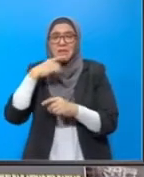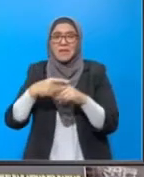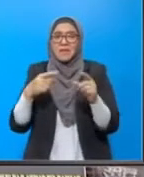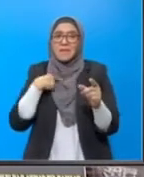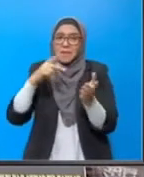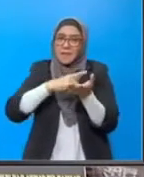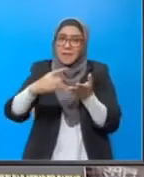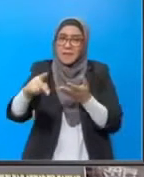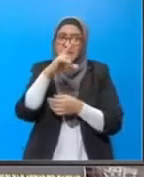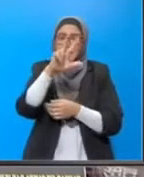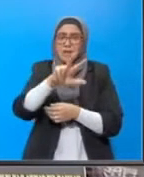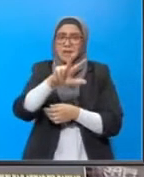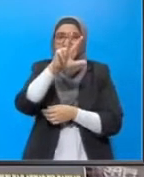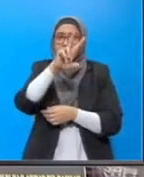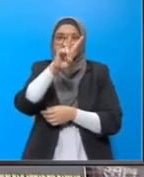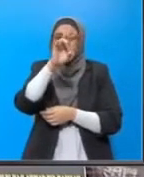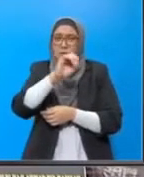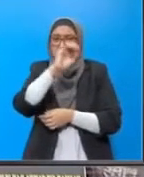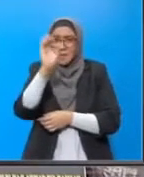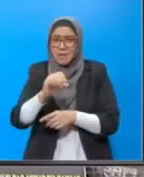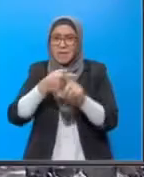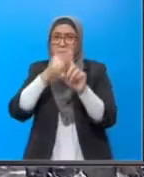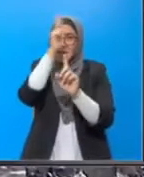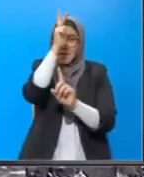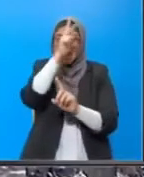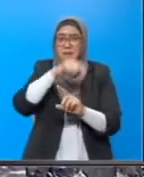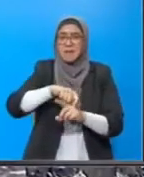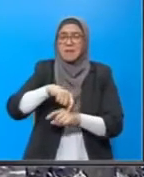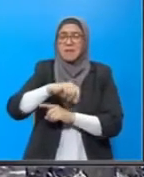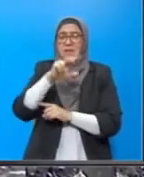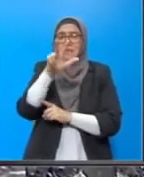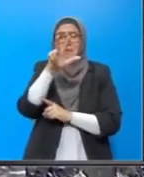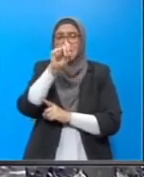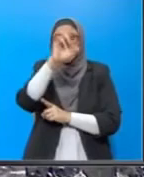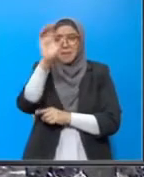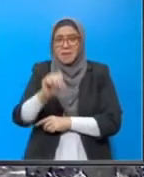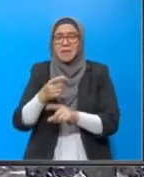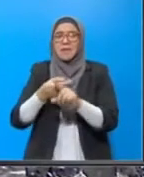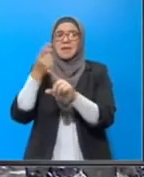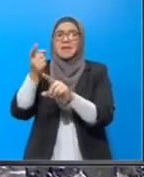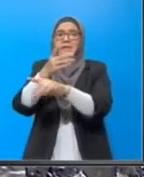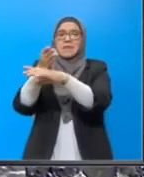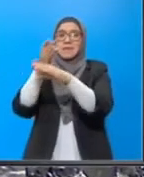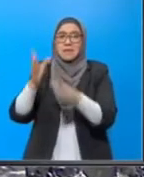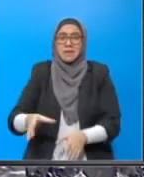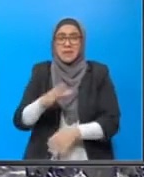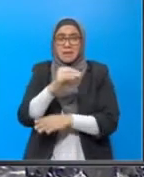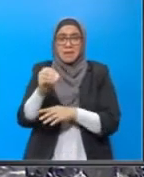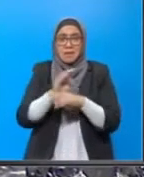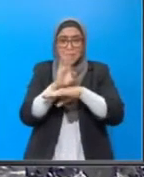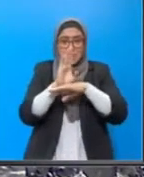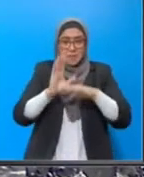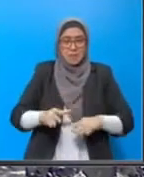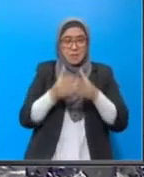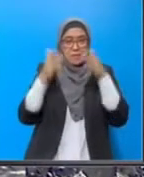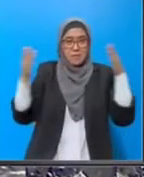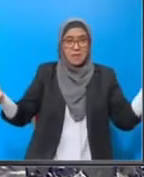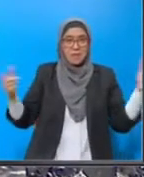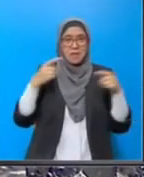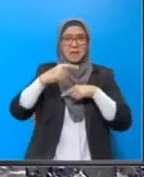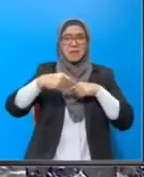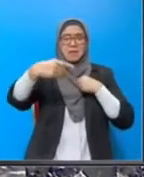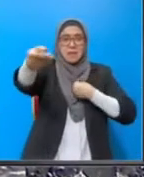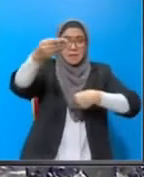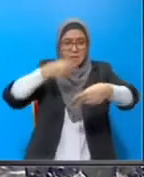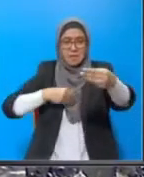kerajaan manakala 30 ratus adalah daripada peternak manakala Usahawan berskala besar Pulau 3070